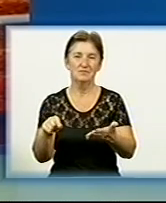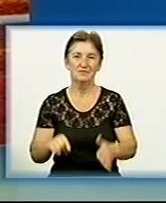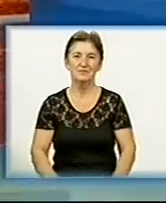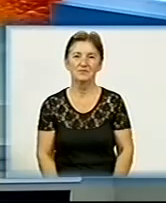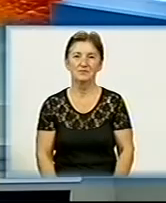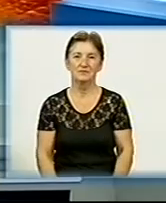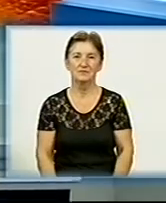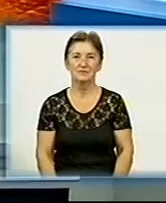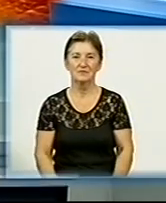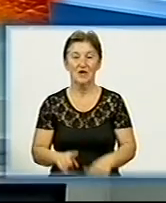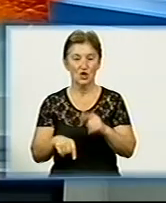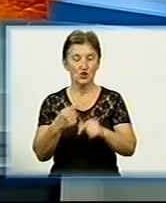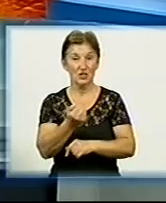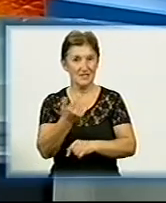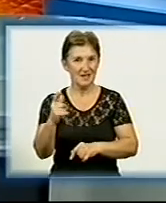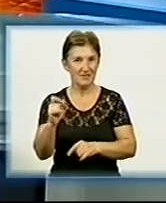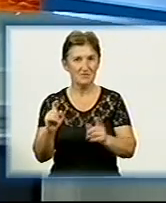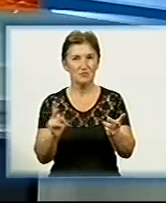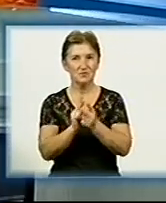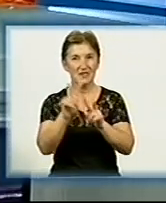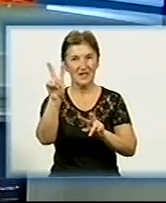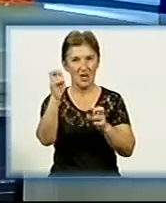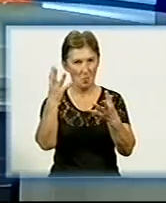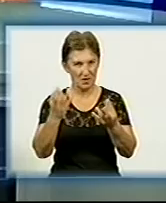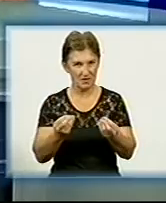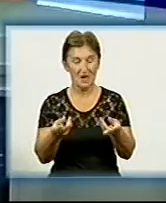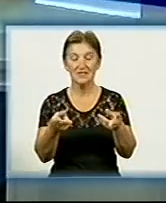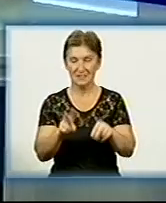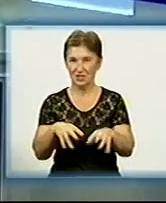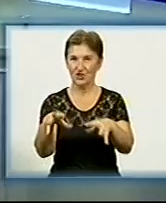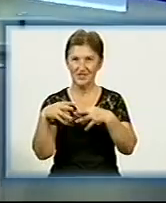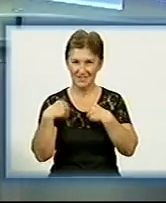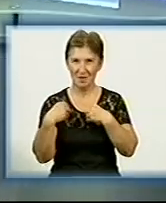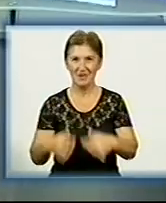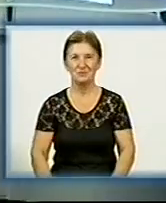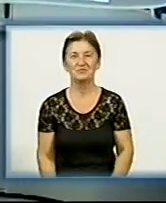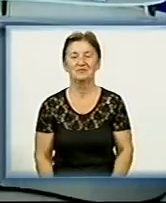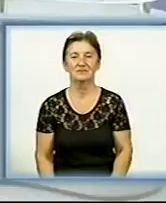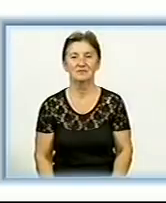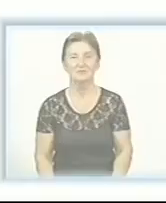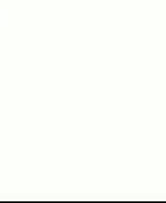dzdnews@ukr.net. А через кілька хвилин зустрінемося у темі дня. Залишайтесь на каналі «Кіровоград».